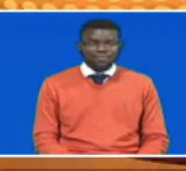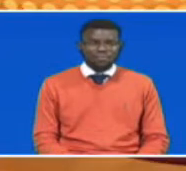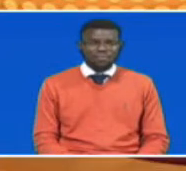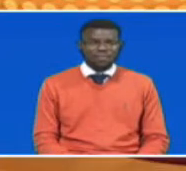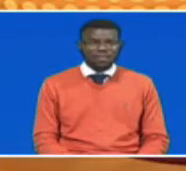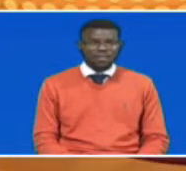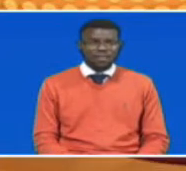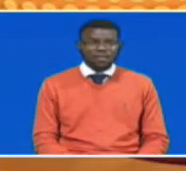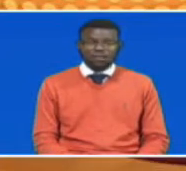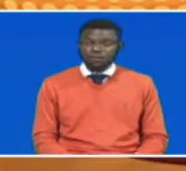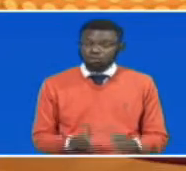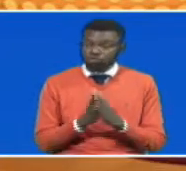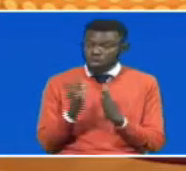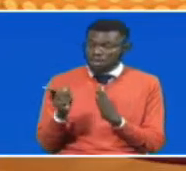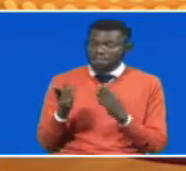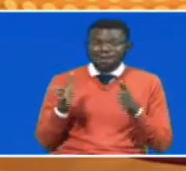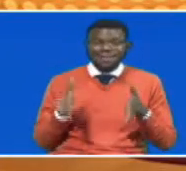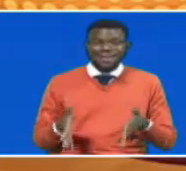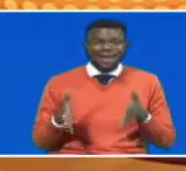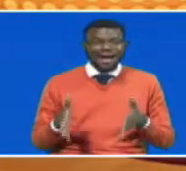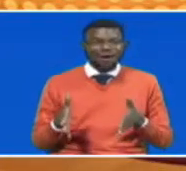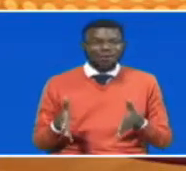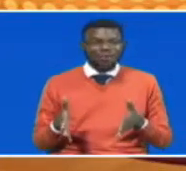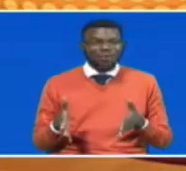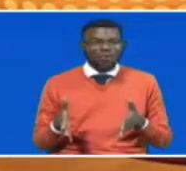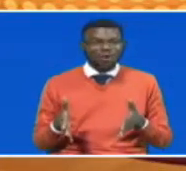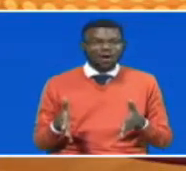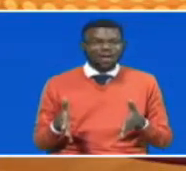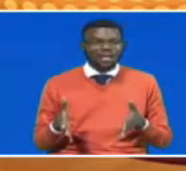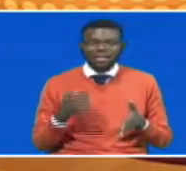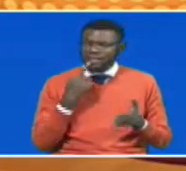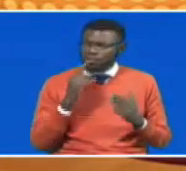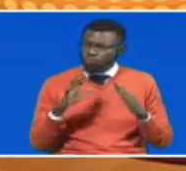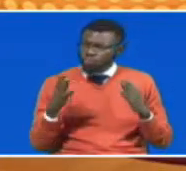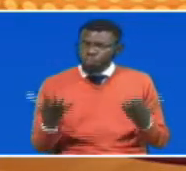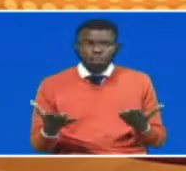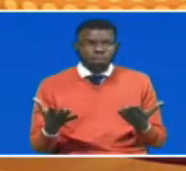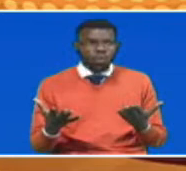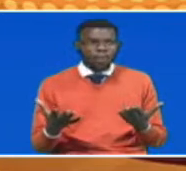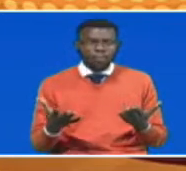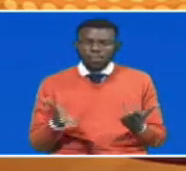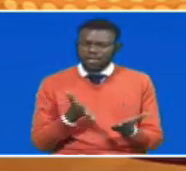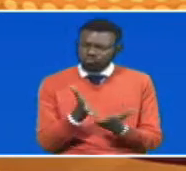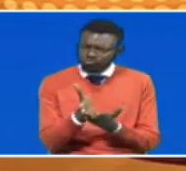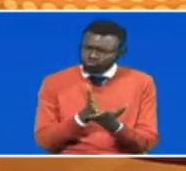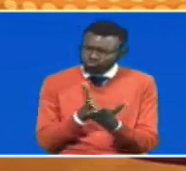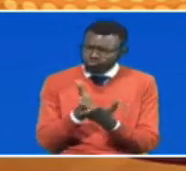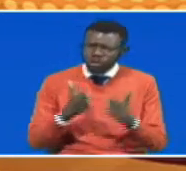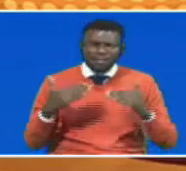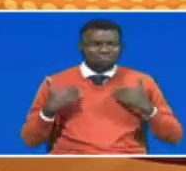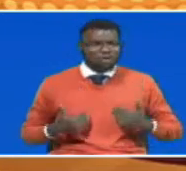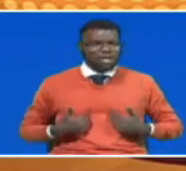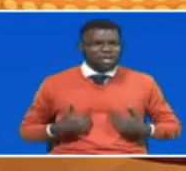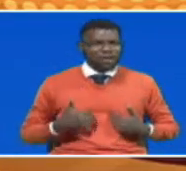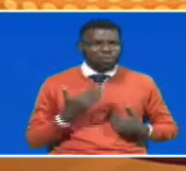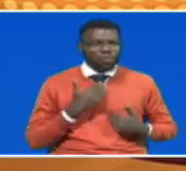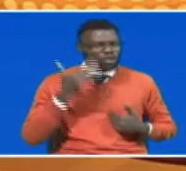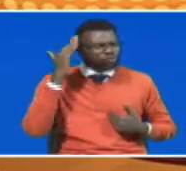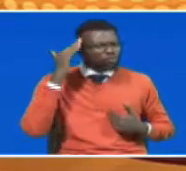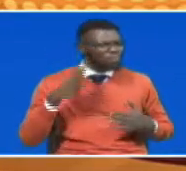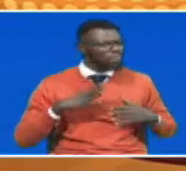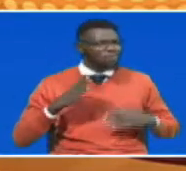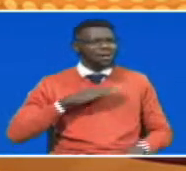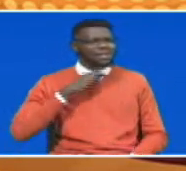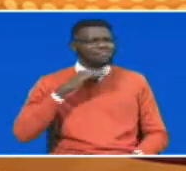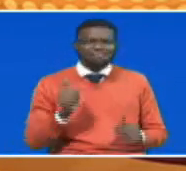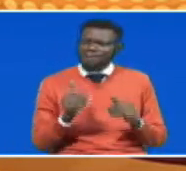Mtazamaji, taarifa tunazozipokea hivi sasa kwenye chumba chetu cha habari zinaarifu kwamba ile shughuli ya upasuaji kubaini sababu ya